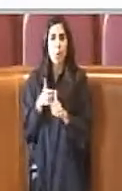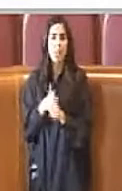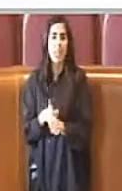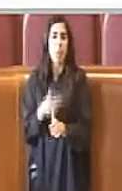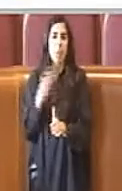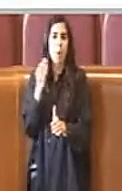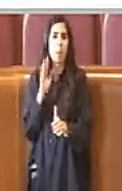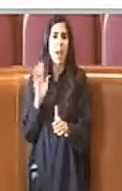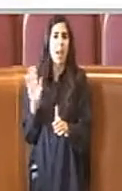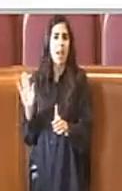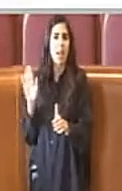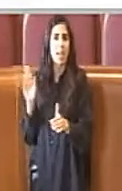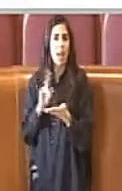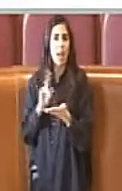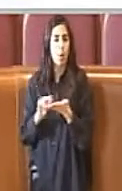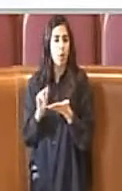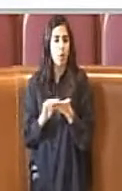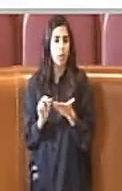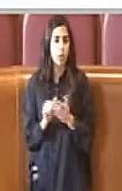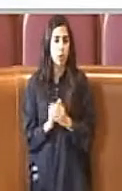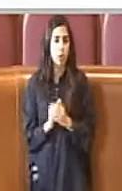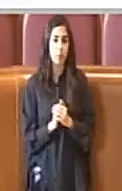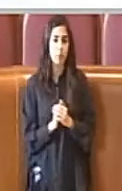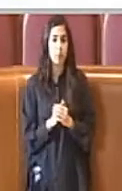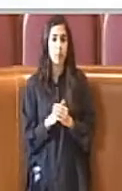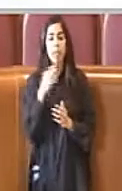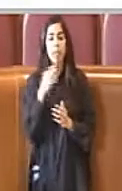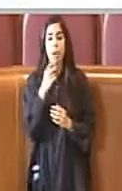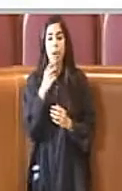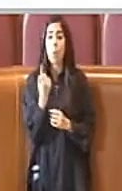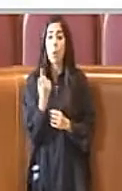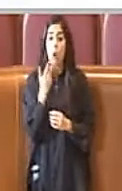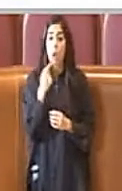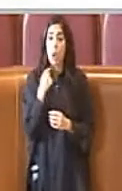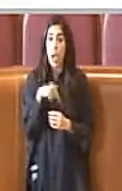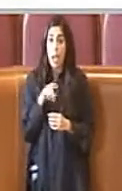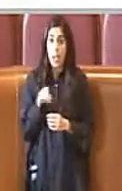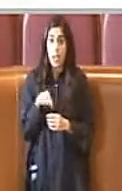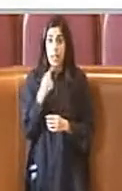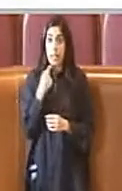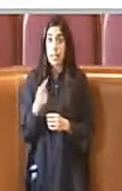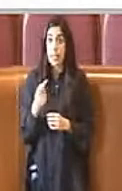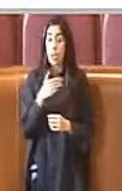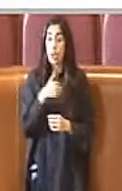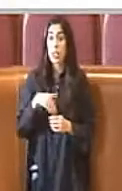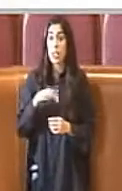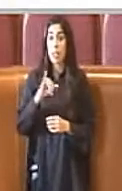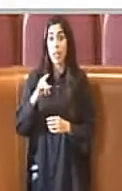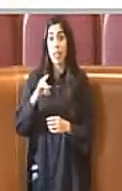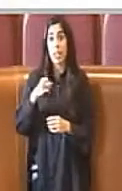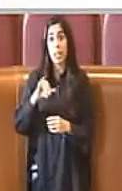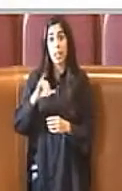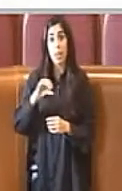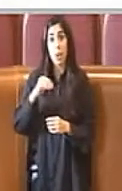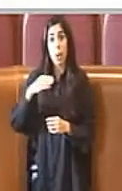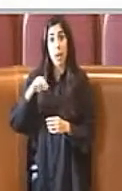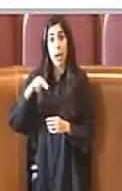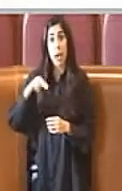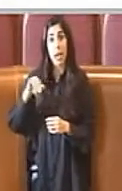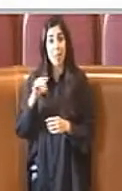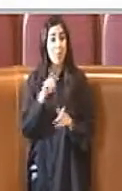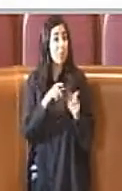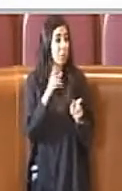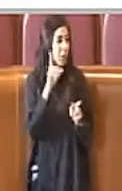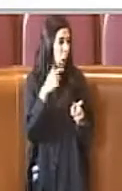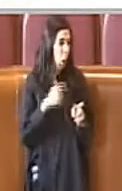degli uffici quindi una cosa voglio dire anche al consigliere figlio medico e chi mi conosce sa che non sono una persona polemica però lui dice